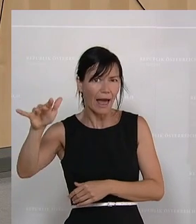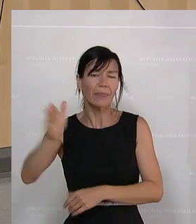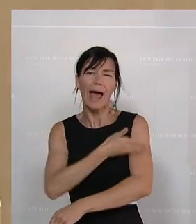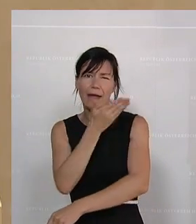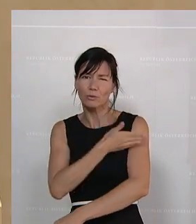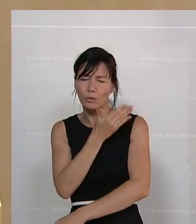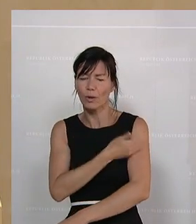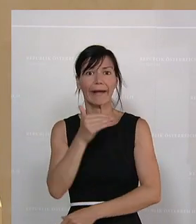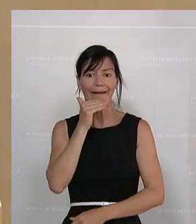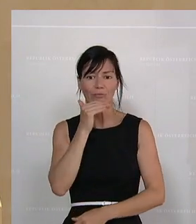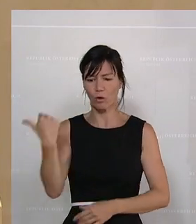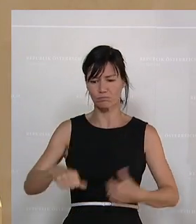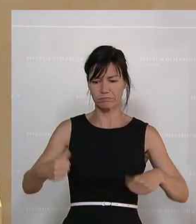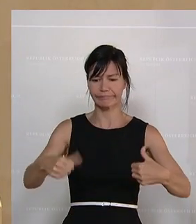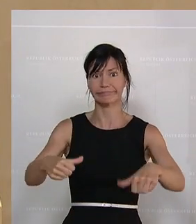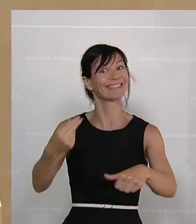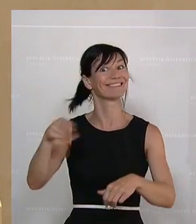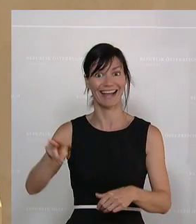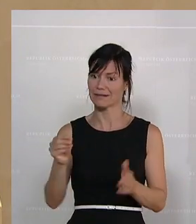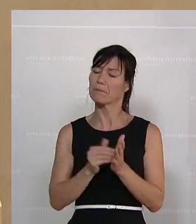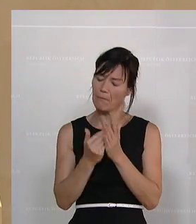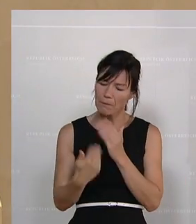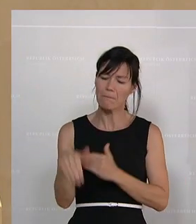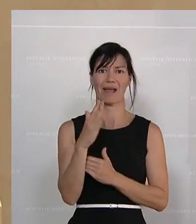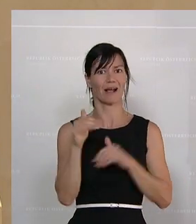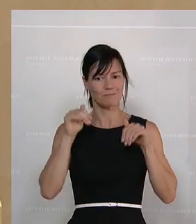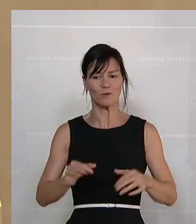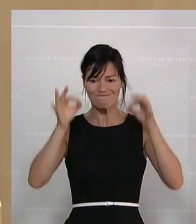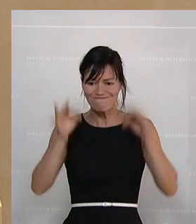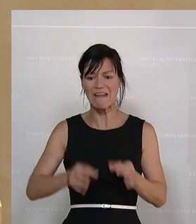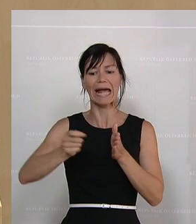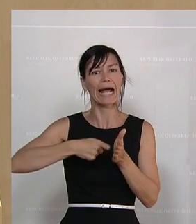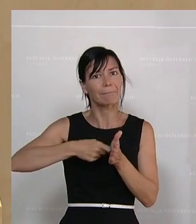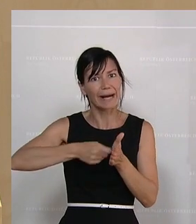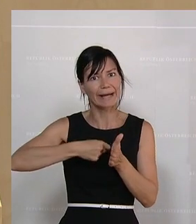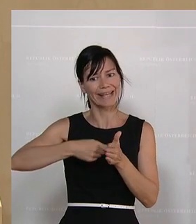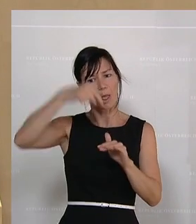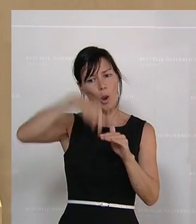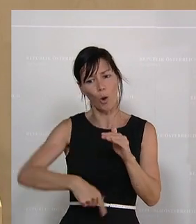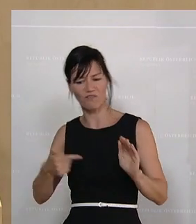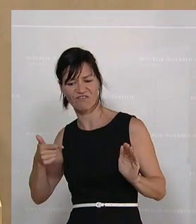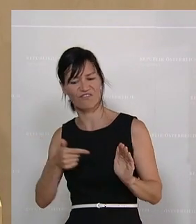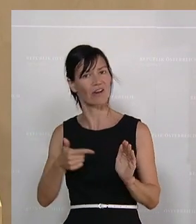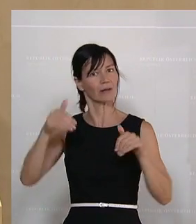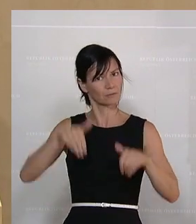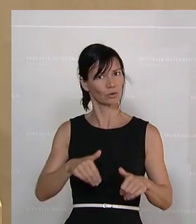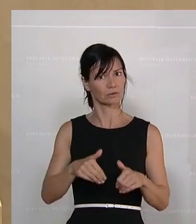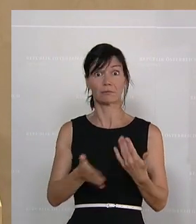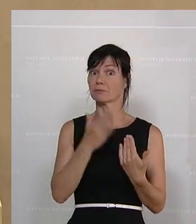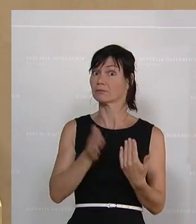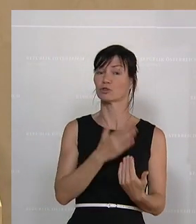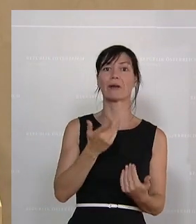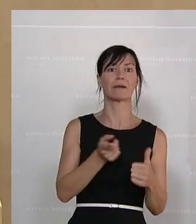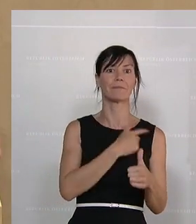nein da brauchen sie schon mehr dieses lag muss repariert werden und ein streichen der mehrwertsteuer auf strom gas